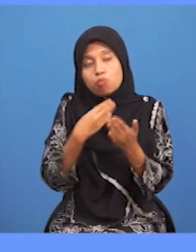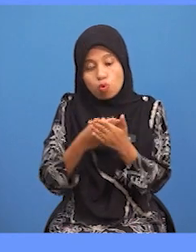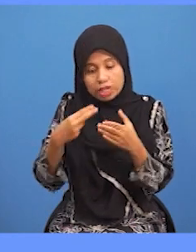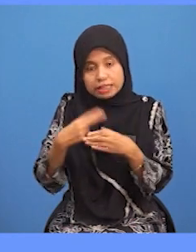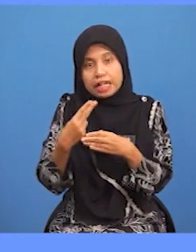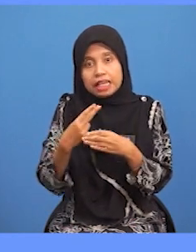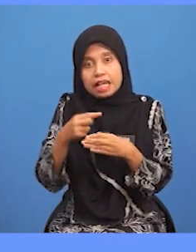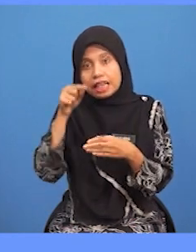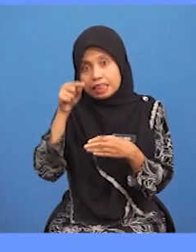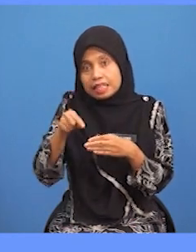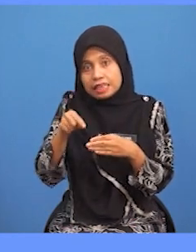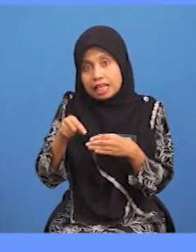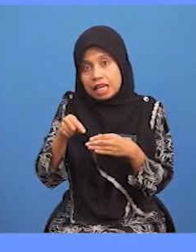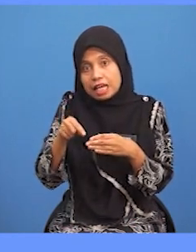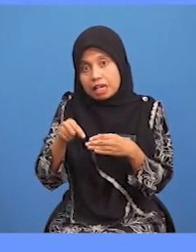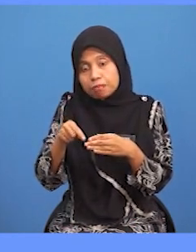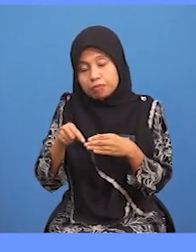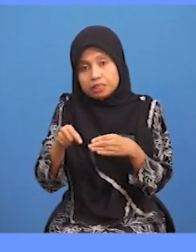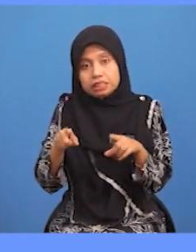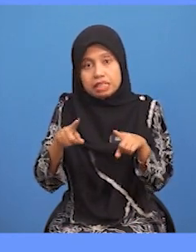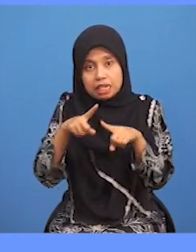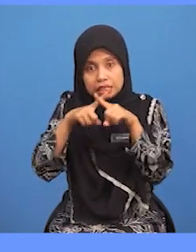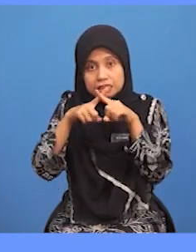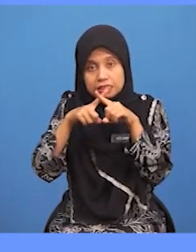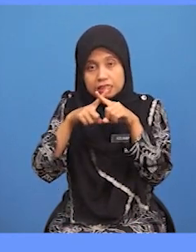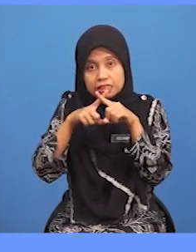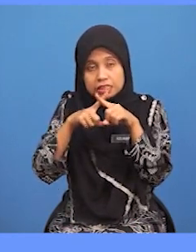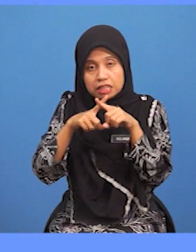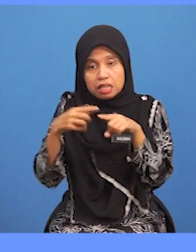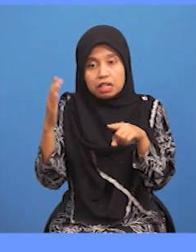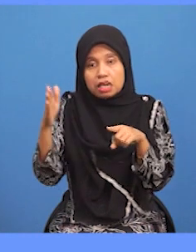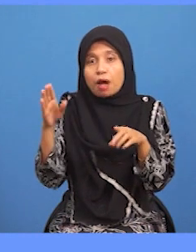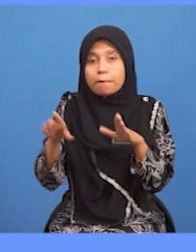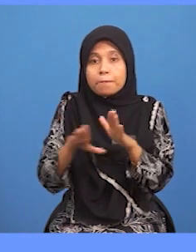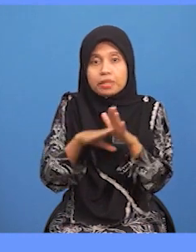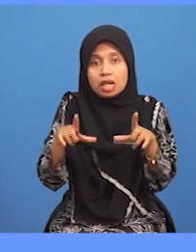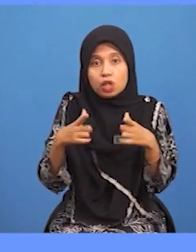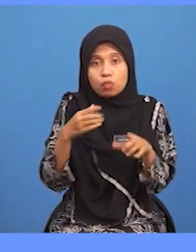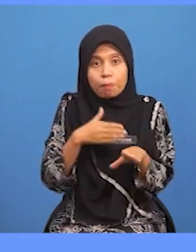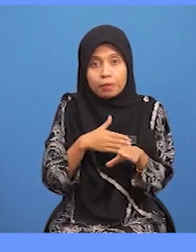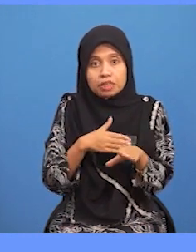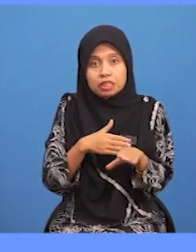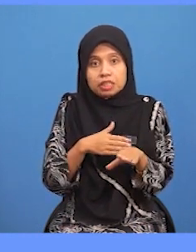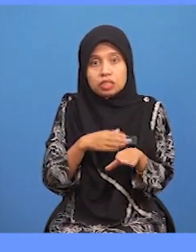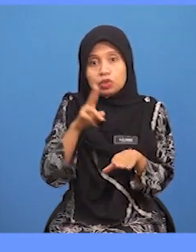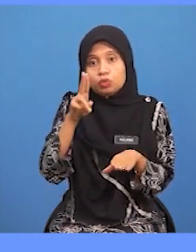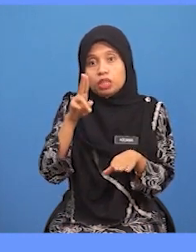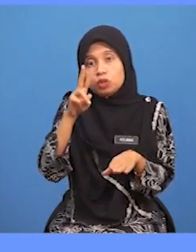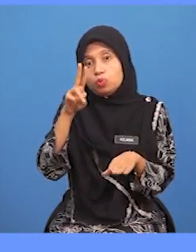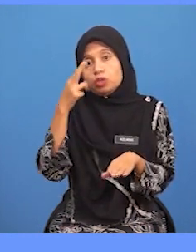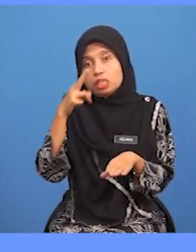hasil. Titik persilangan garisan jumlah kos dan jumlah hasil akan berlaku pada unit 2,000